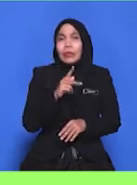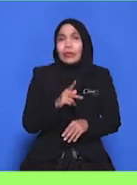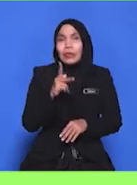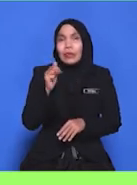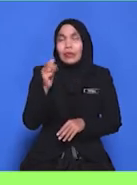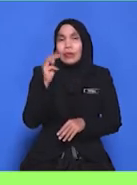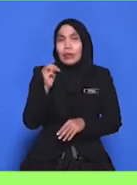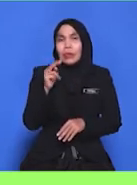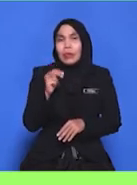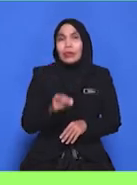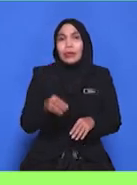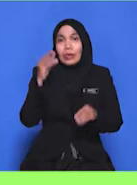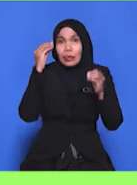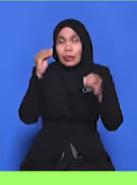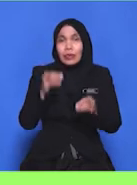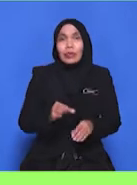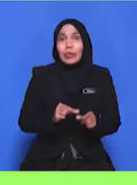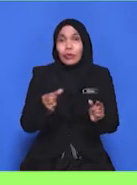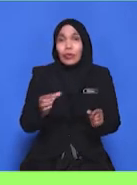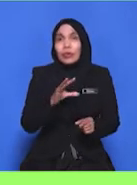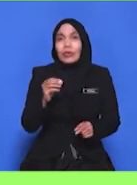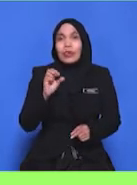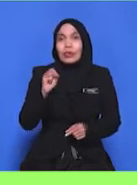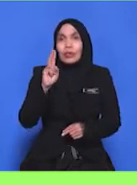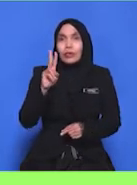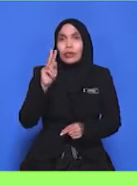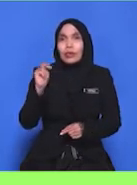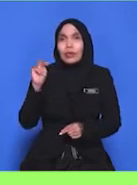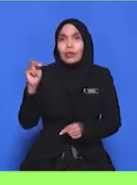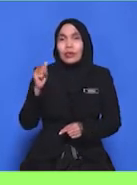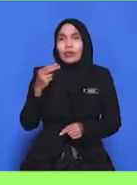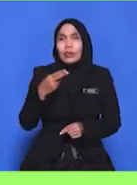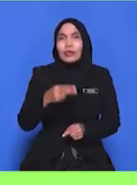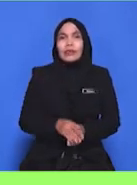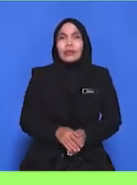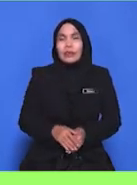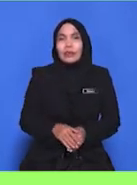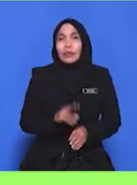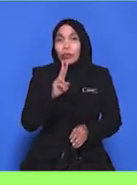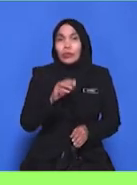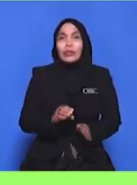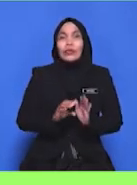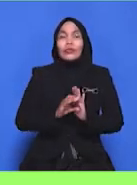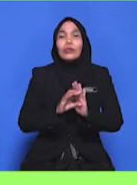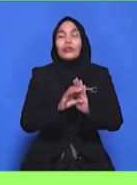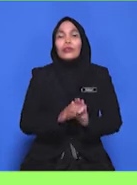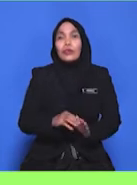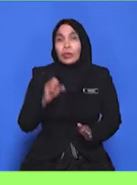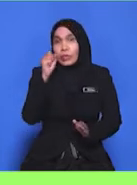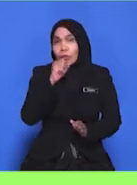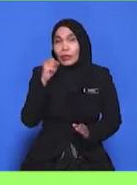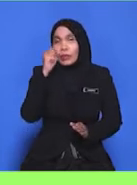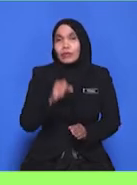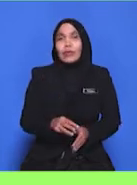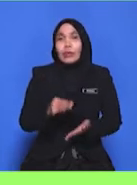Islam dipandang mulia. Dua, kita hendaklah mencontohi sifat-sifat mulia yang